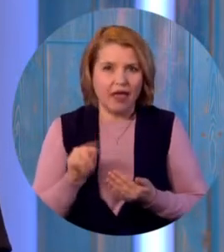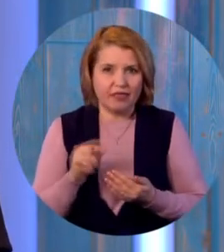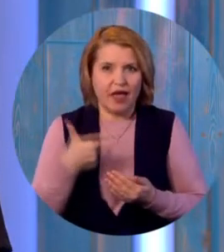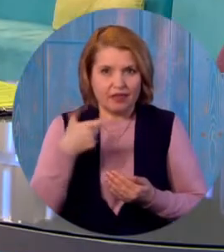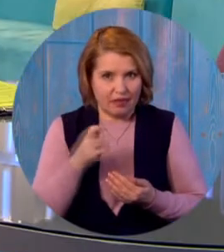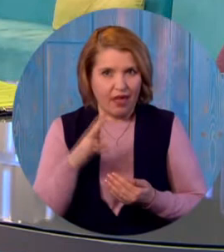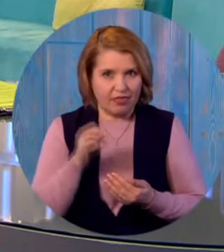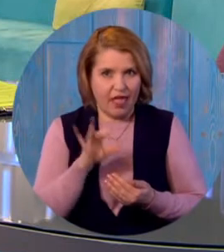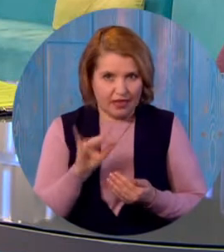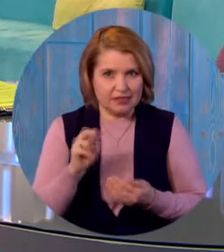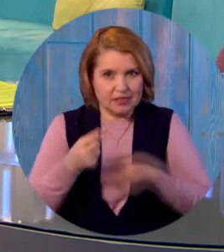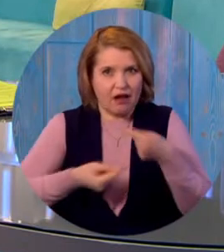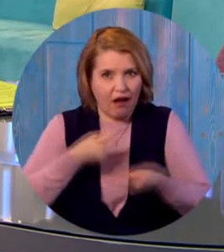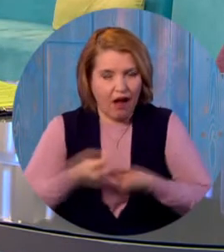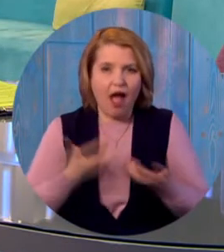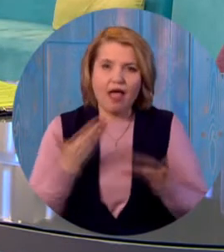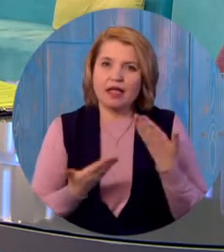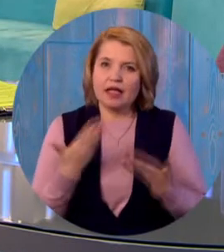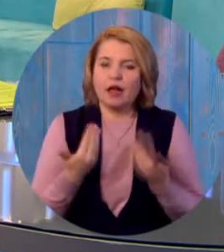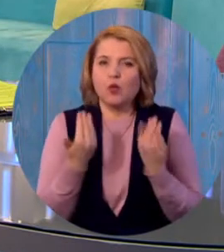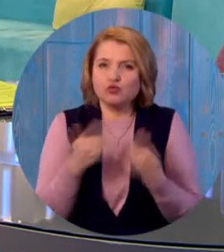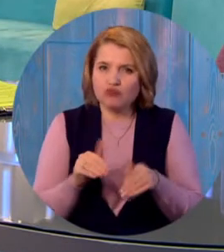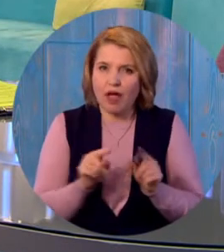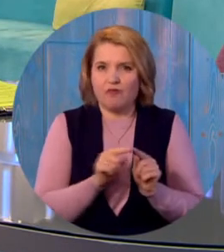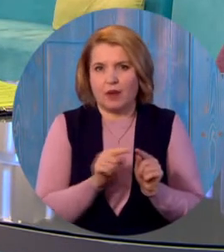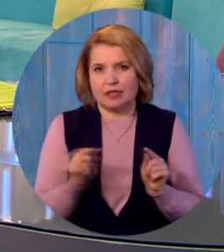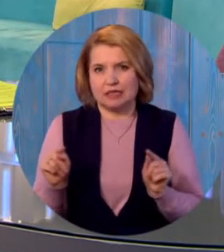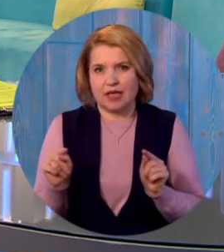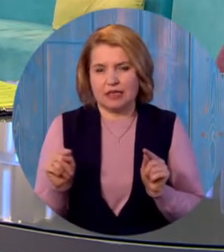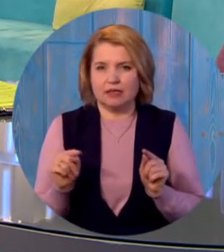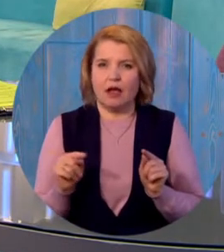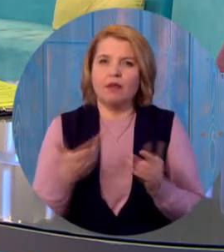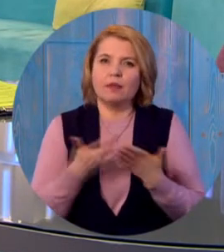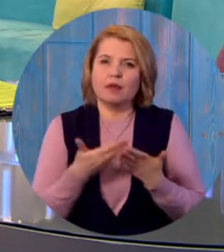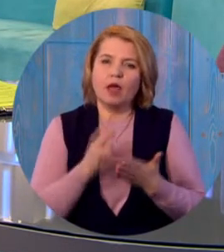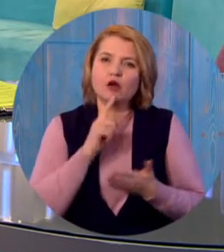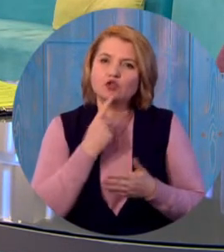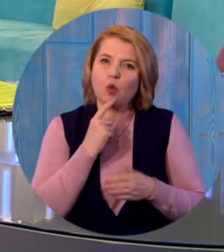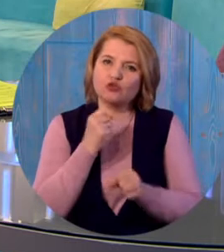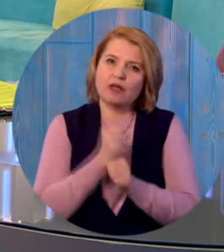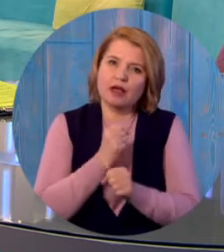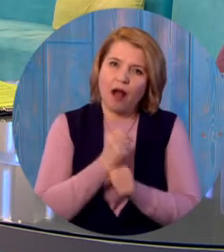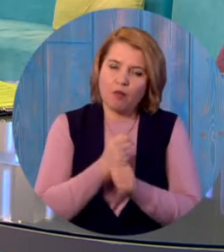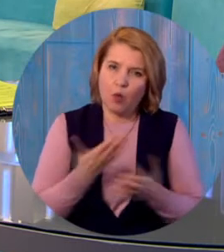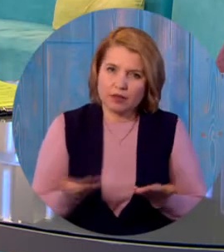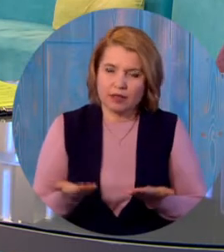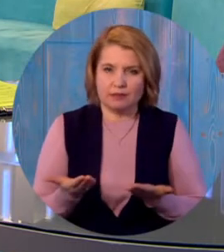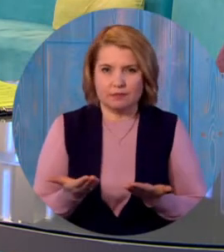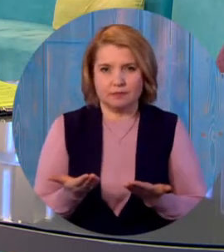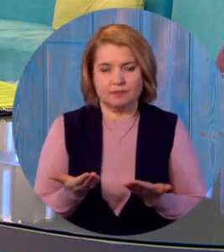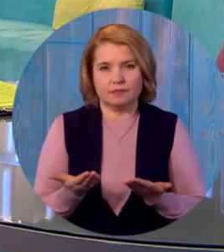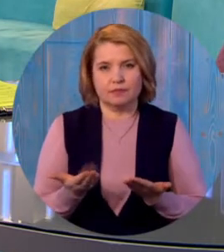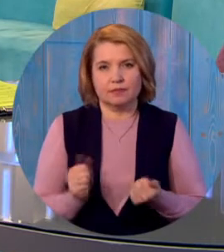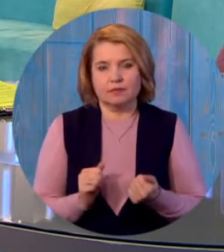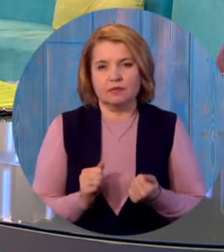генетика или это приобретенное ввиду сложной работы, например, да? Мы знаем, болезнь что... цивилизации, говорят. Не обязательно. Ну,